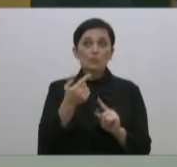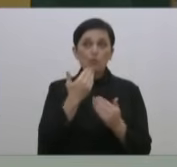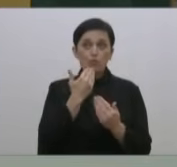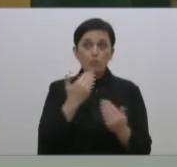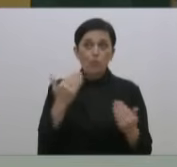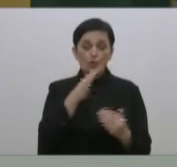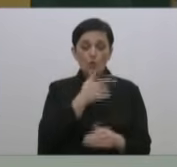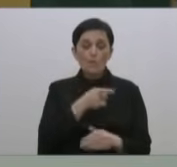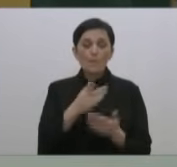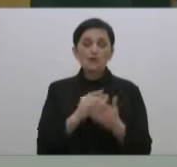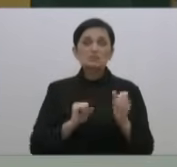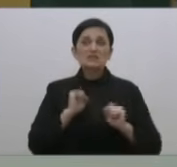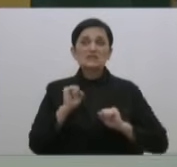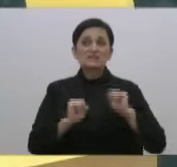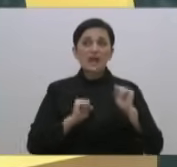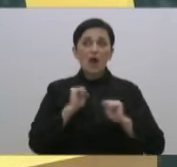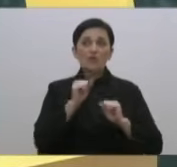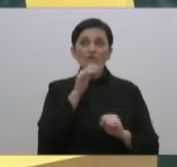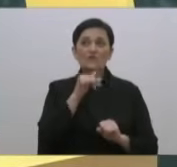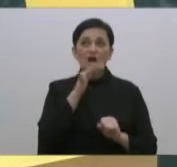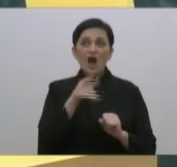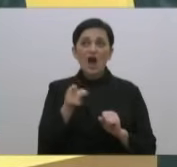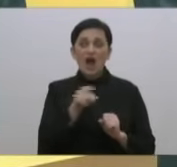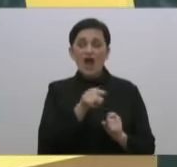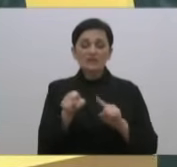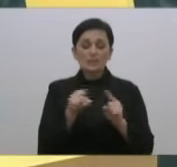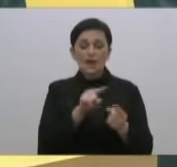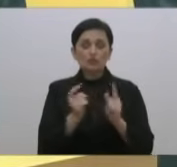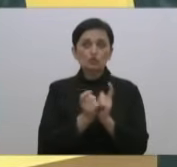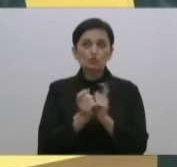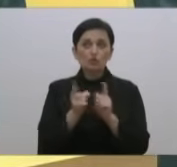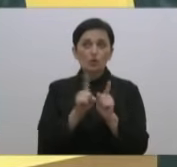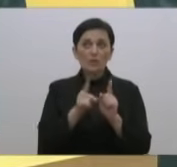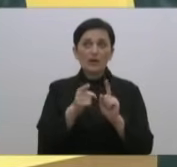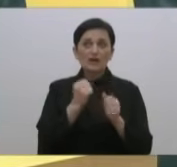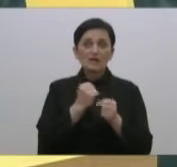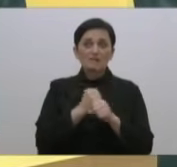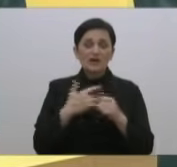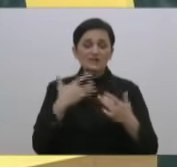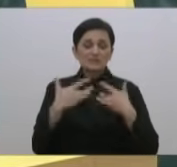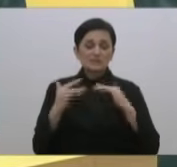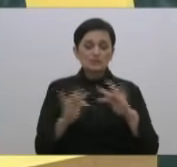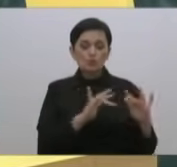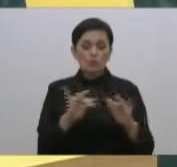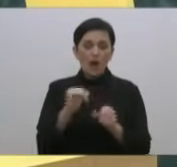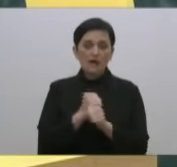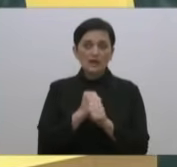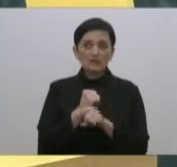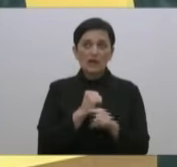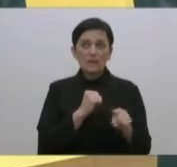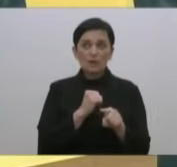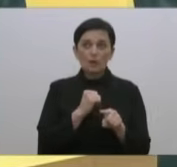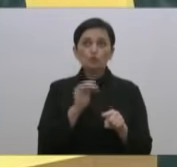ბოლო პერიოდში არის მცდელობა, თითქოს ჩხუბობენ ერთმანეთში, ამის სიმულაციას ახდენენ, რა თქმა უნდა. თუმცა